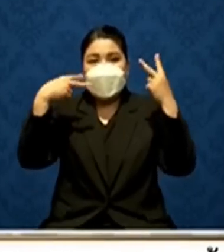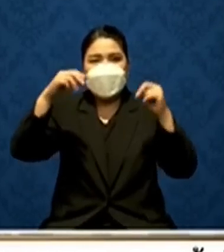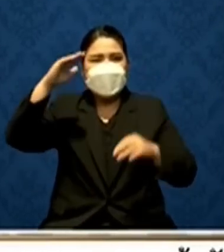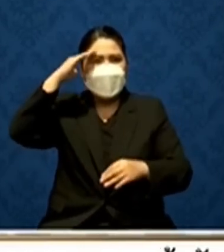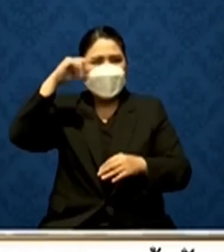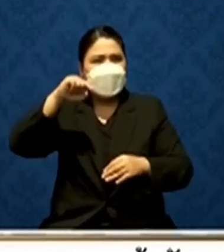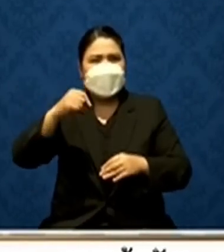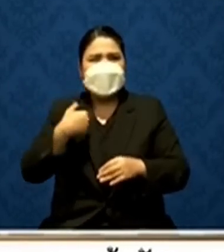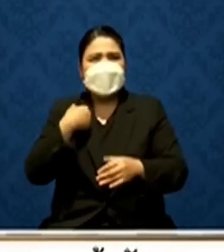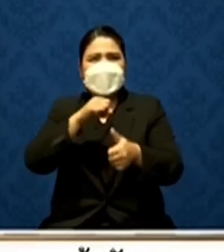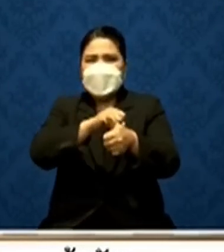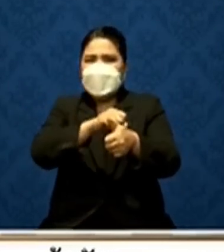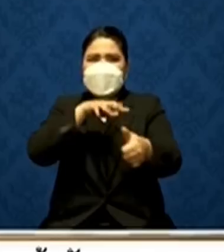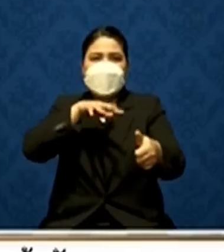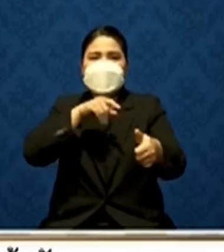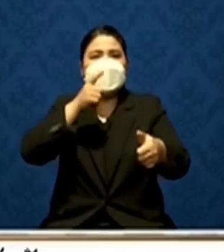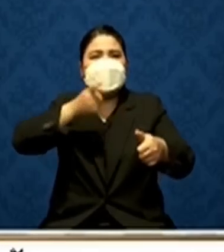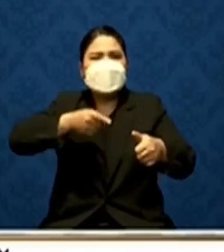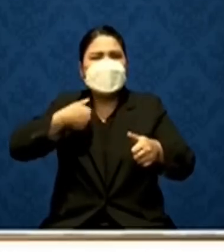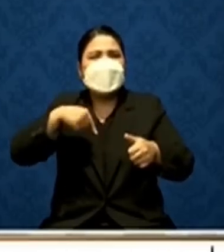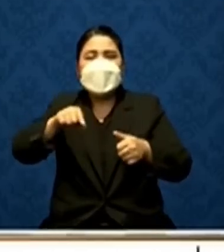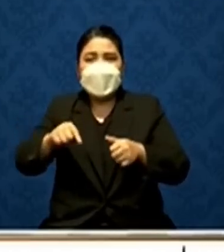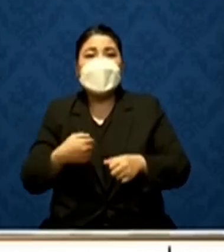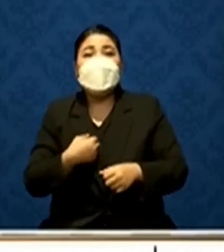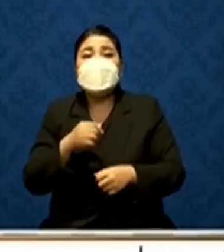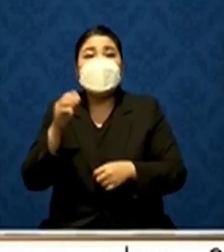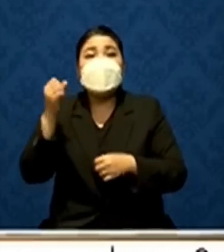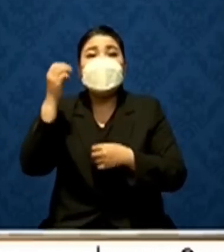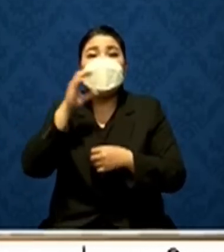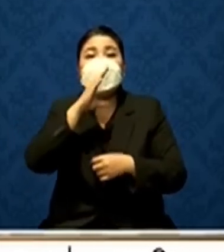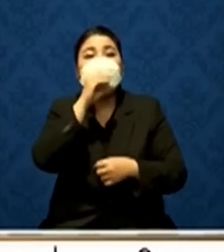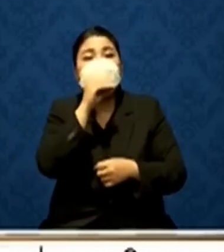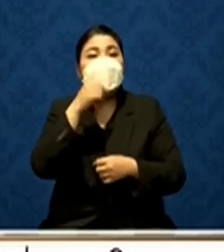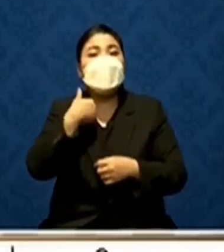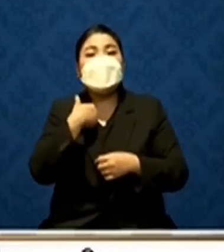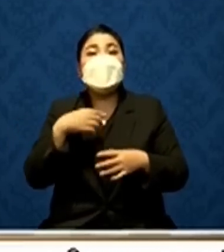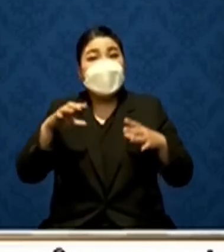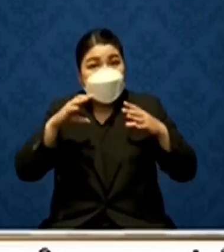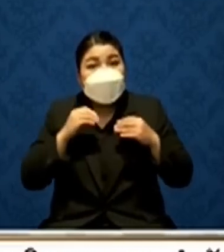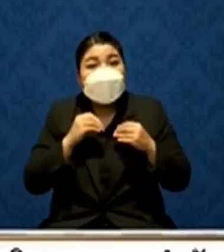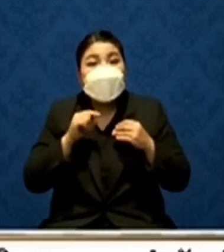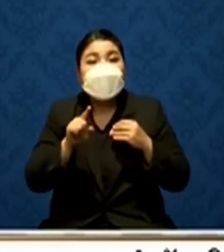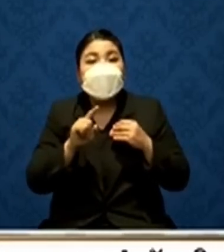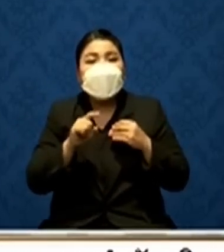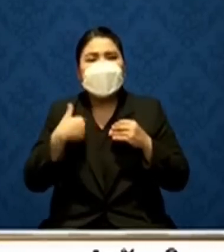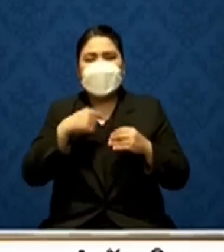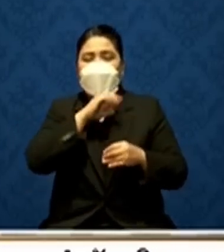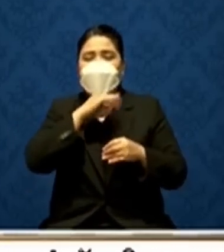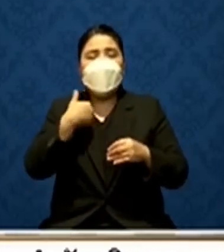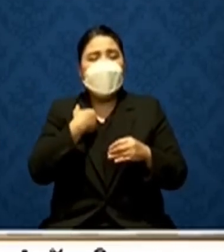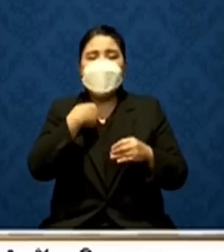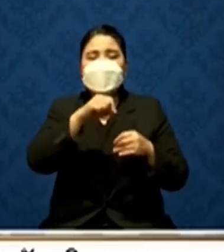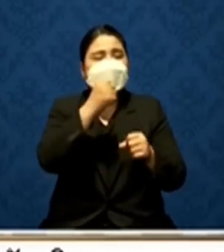อ่ะก็จะออกมาประกาศยอมรับว่าความผิดพลาดบกพร่องล้มเหลวที่เกิด